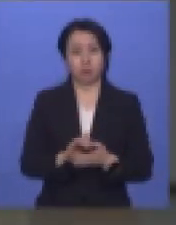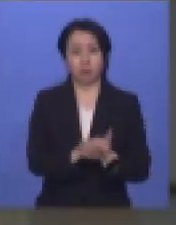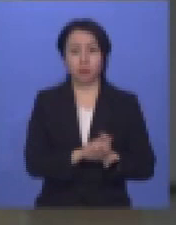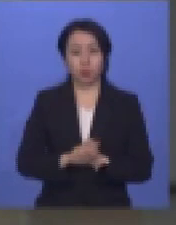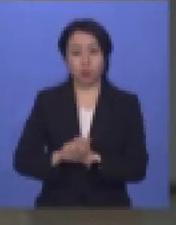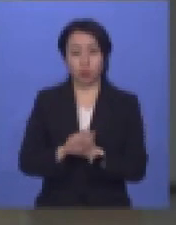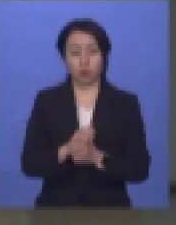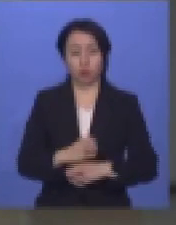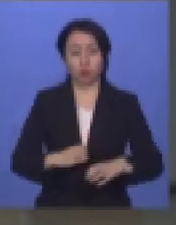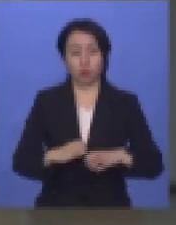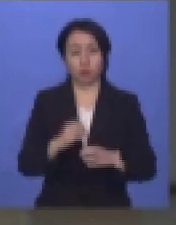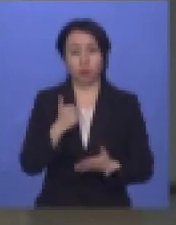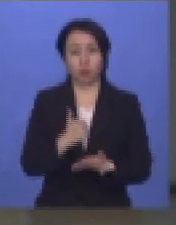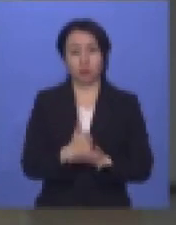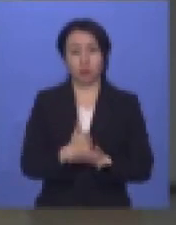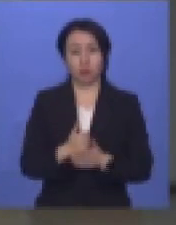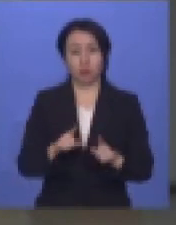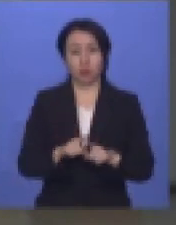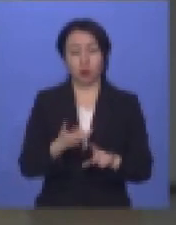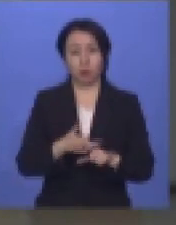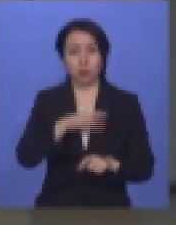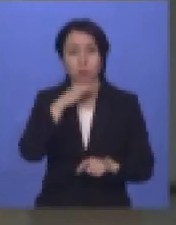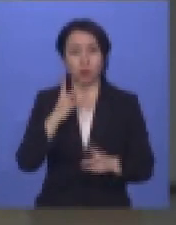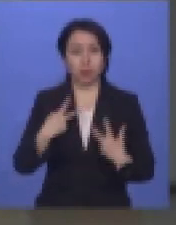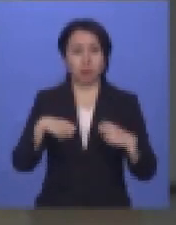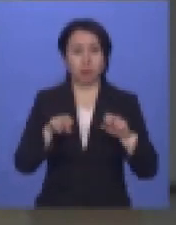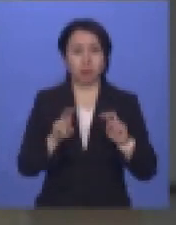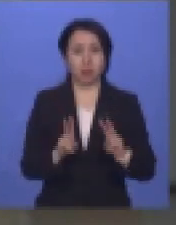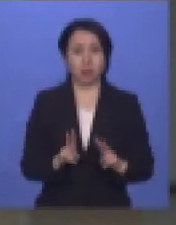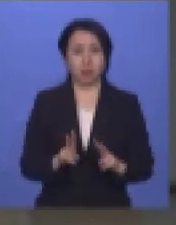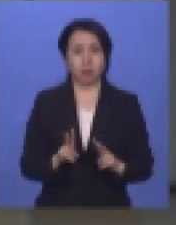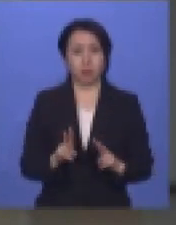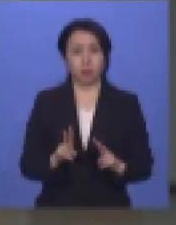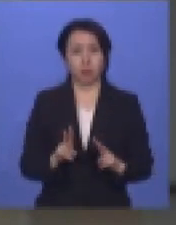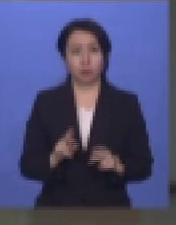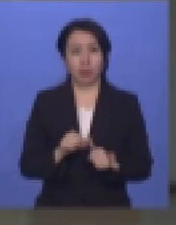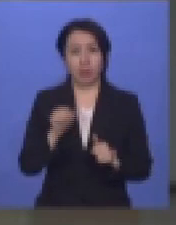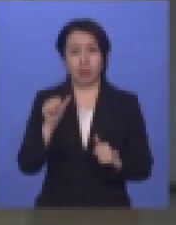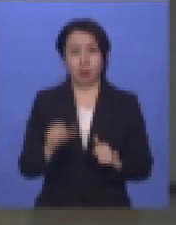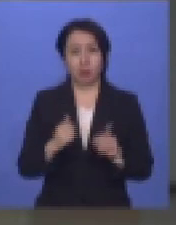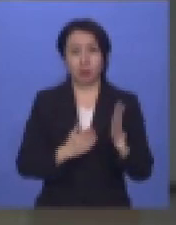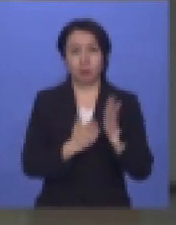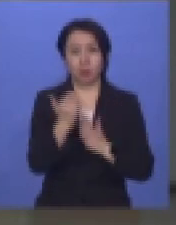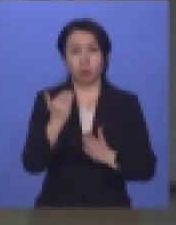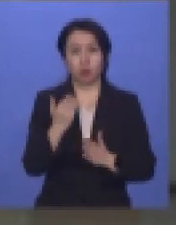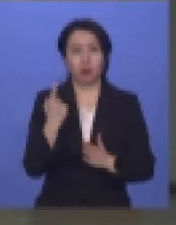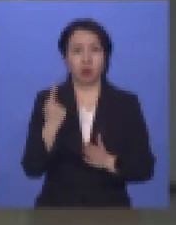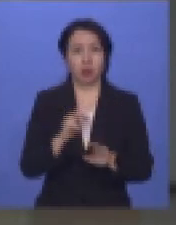дружным коллективом, самое главное. Также очень много здесь специалистов именно высокого